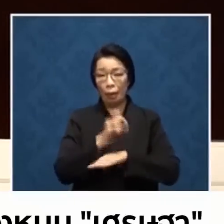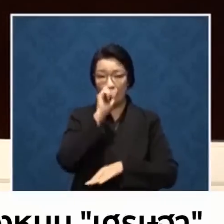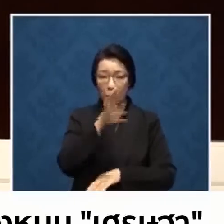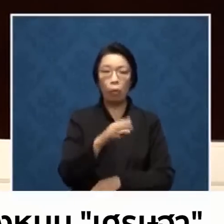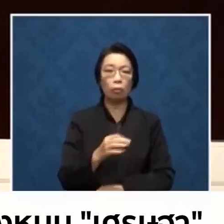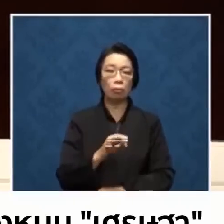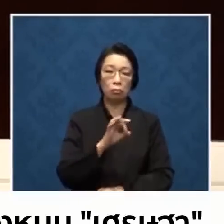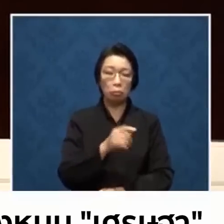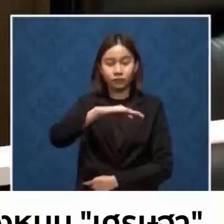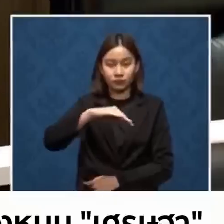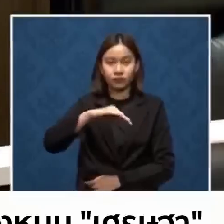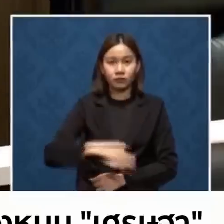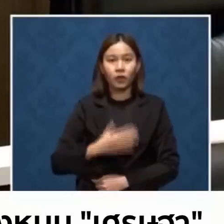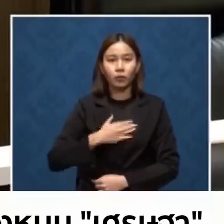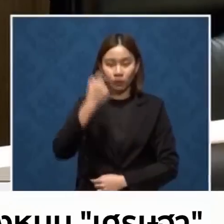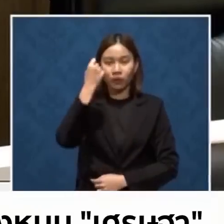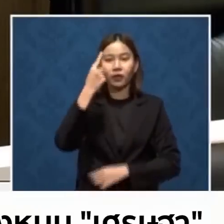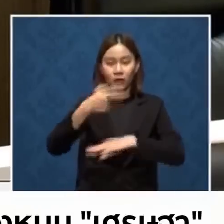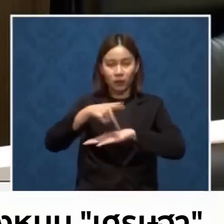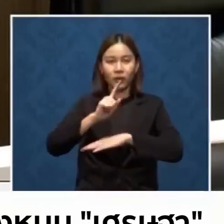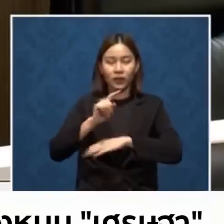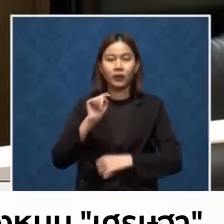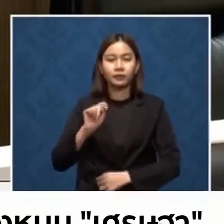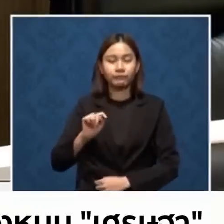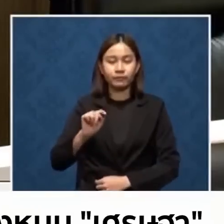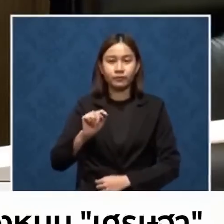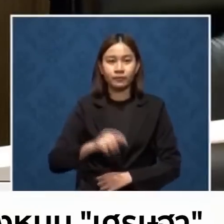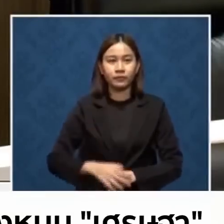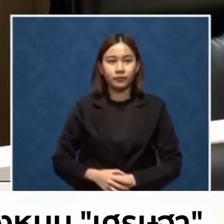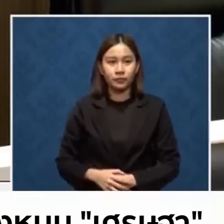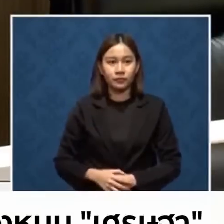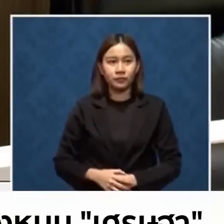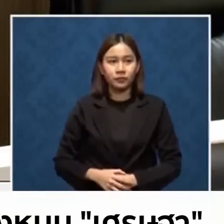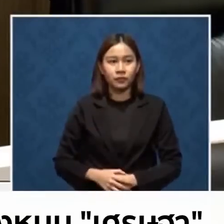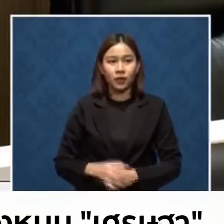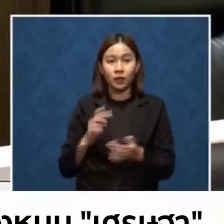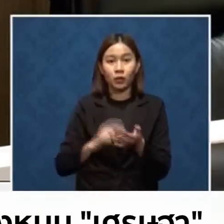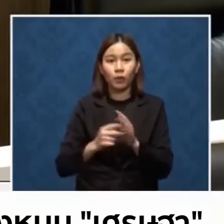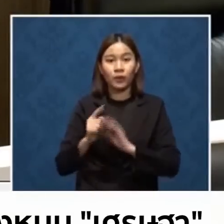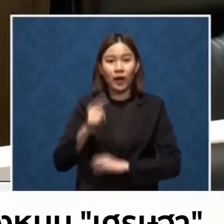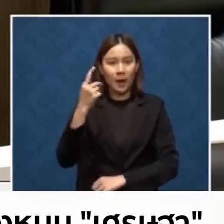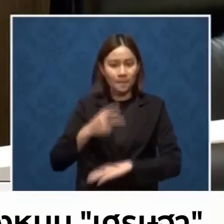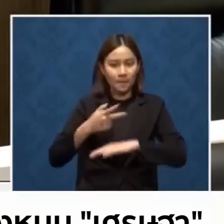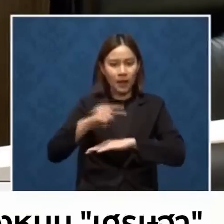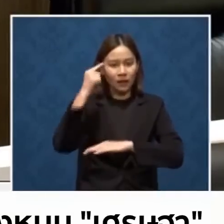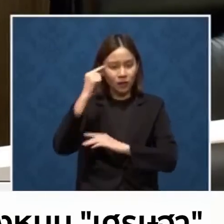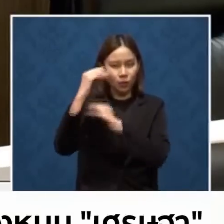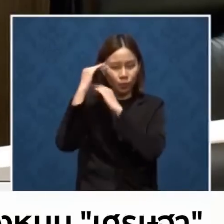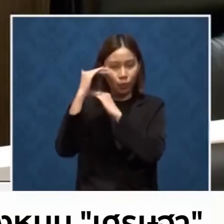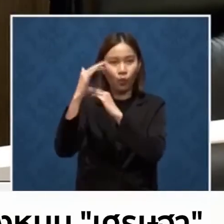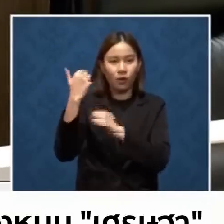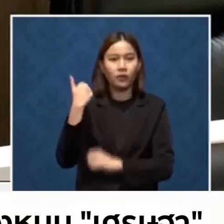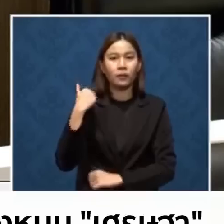ะค่ะในฐานะพรรคแกนนำจัดตั้งรัฐบาลเดินเข้าไปทักทายพูดคุยกับสวนะแล้วนักข่าวไป